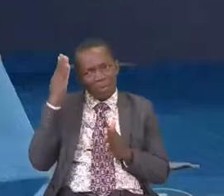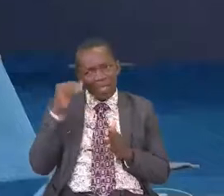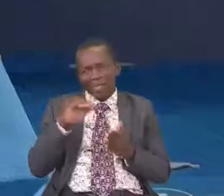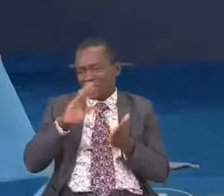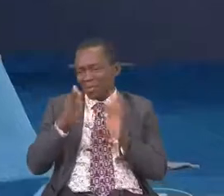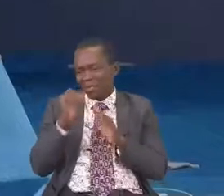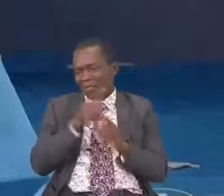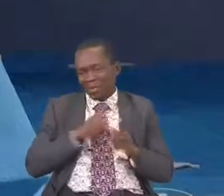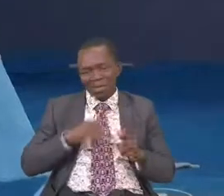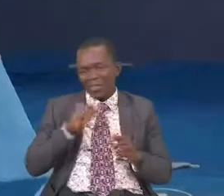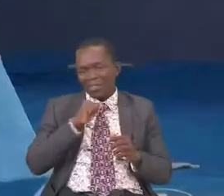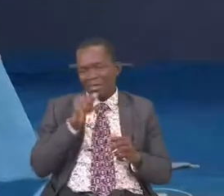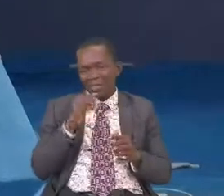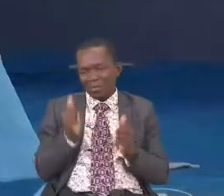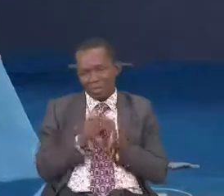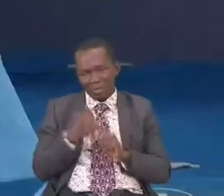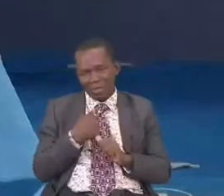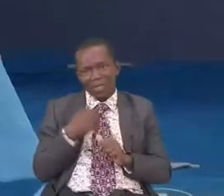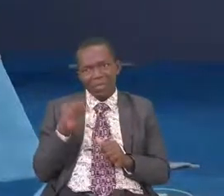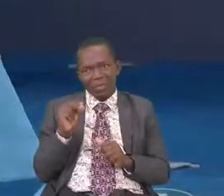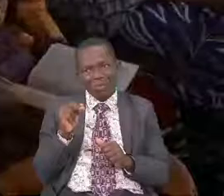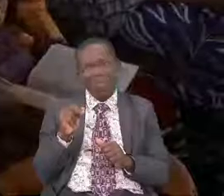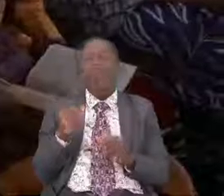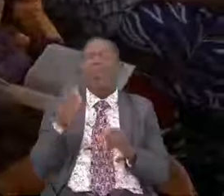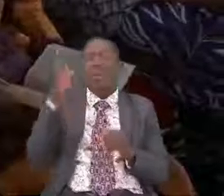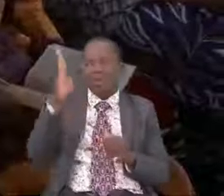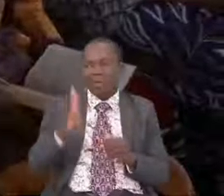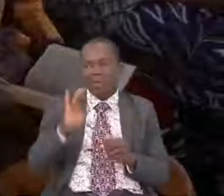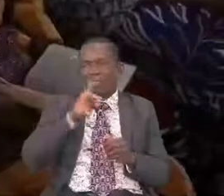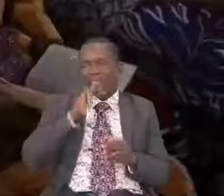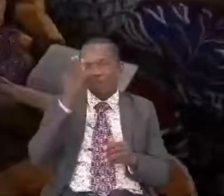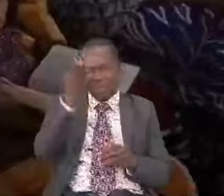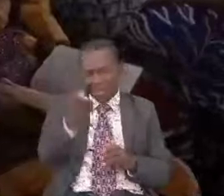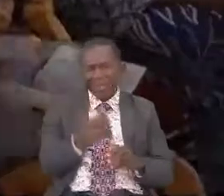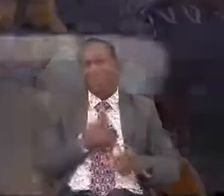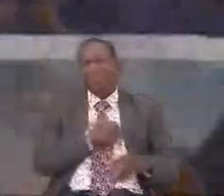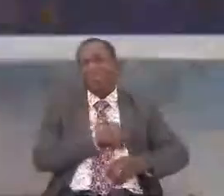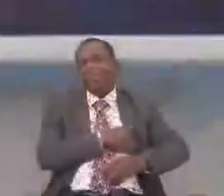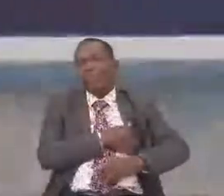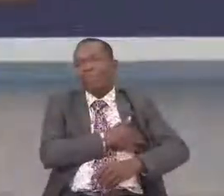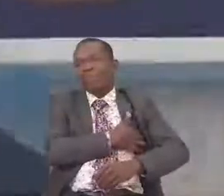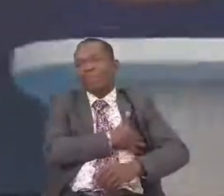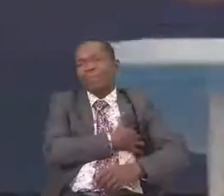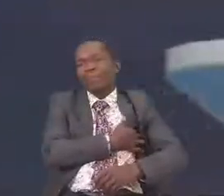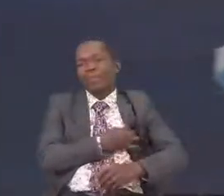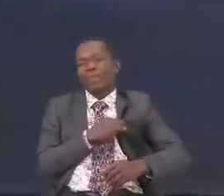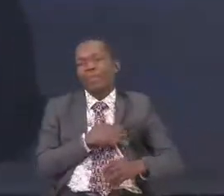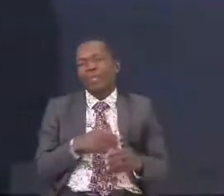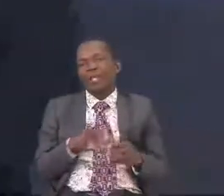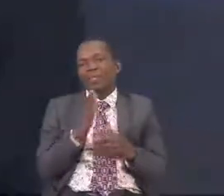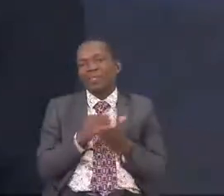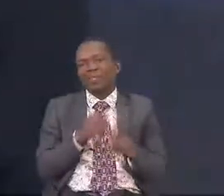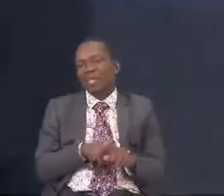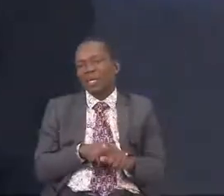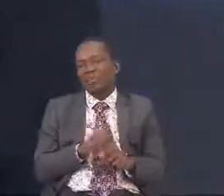Dieu. Dieu est toujours là. Et parfois, tu fais quelque chose, tu es